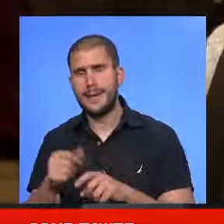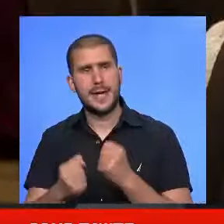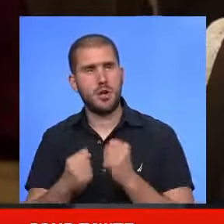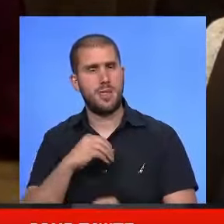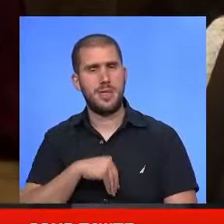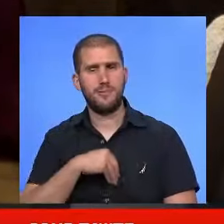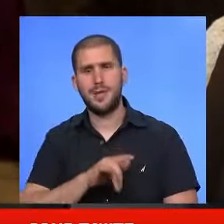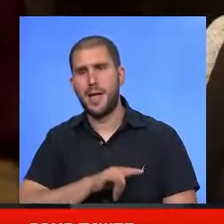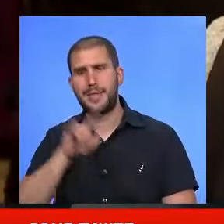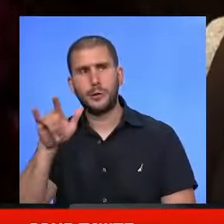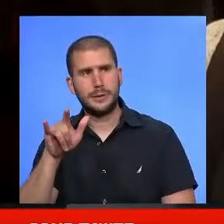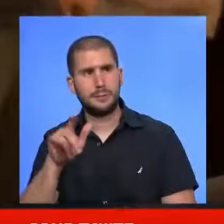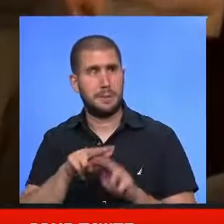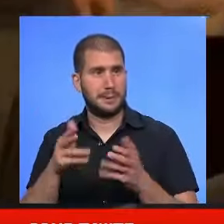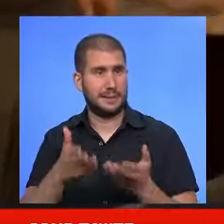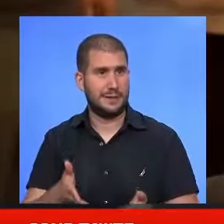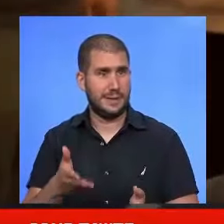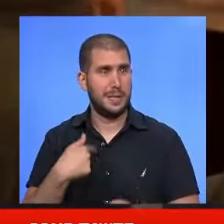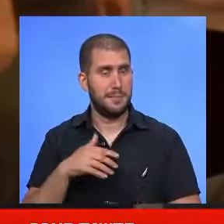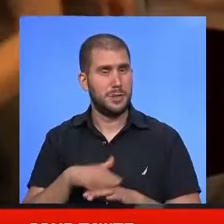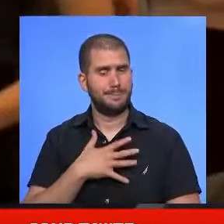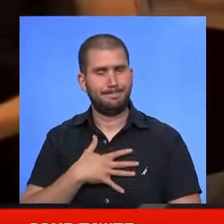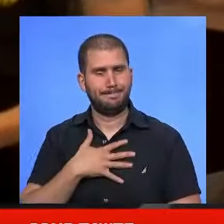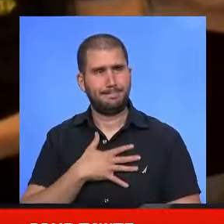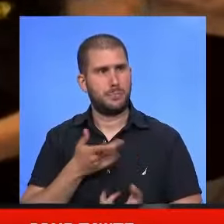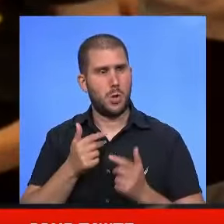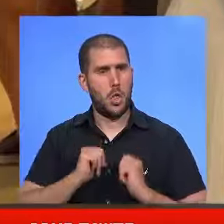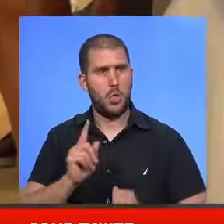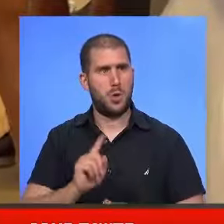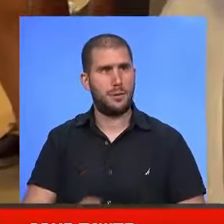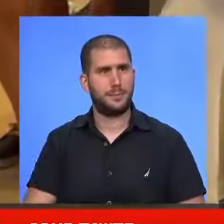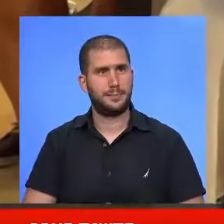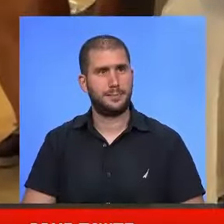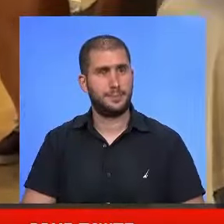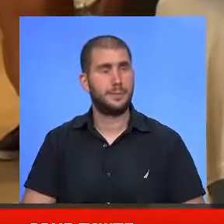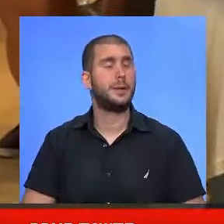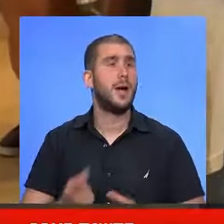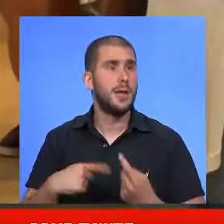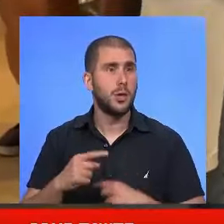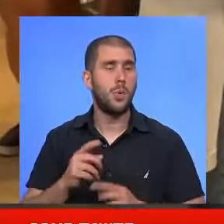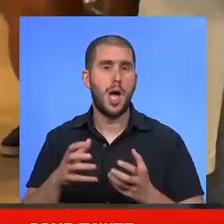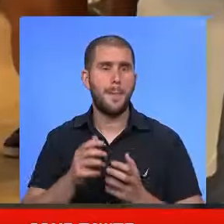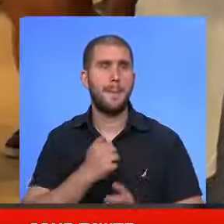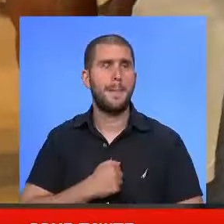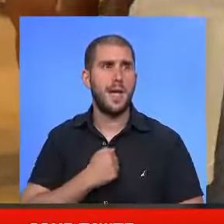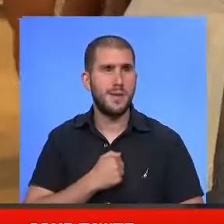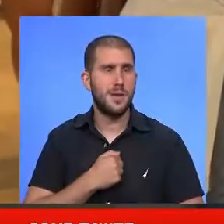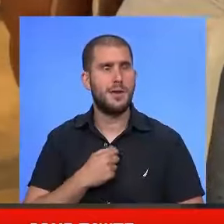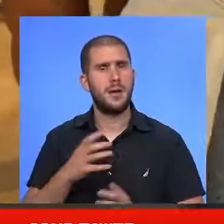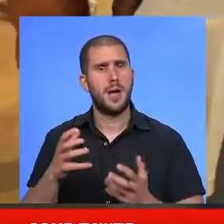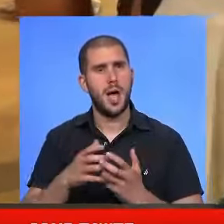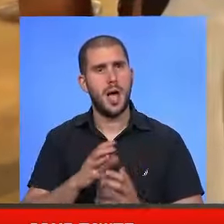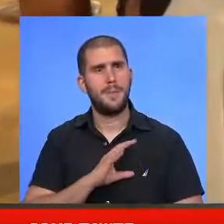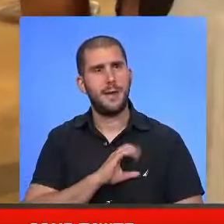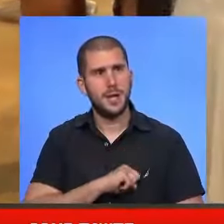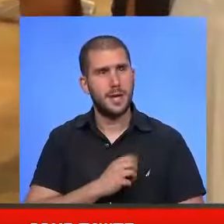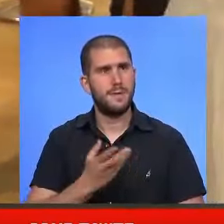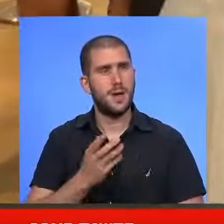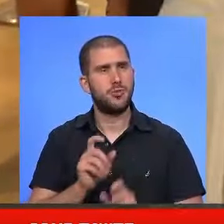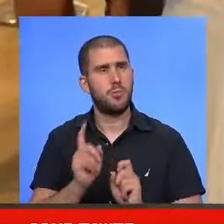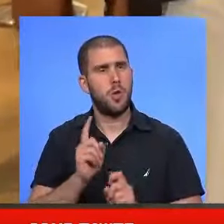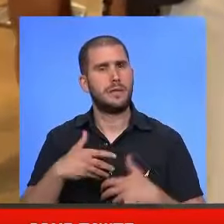לנסוע במצב הזה, כן. אני מרגישה לא נוח כל כך. כי אנחנו עם באבל, אנחנו עם בכאבים, ואנשים